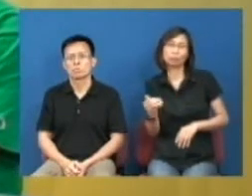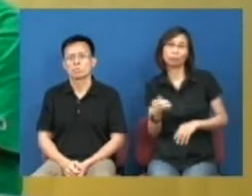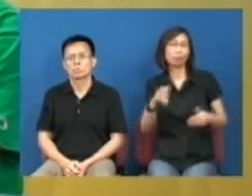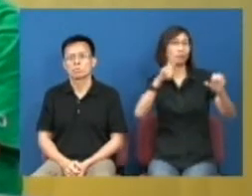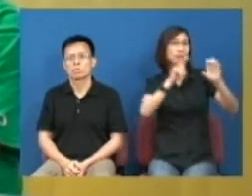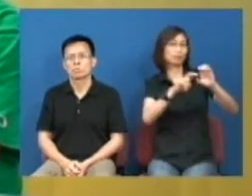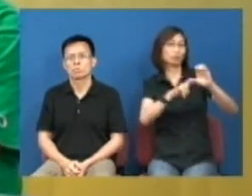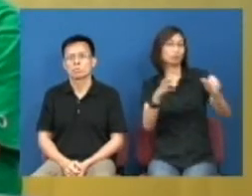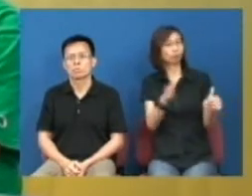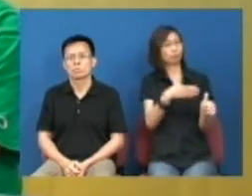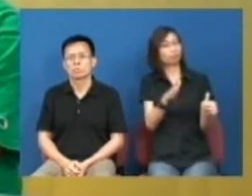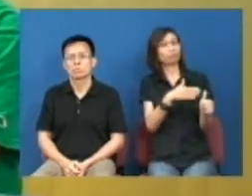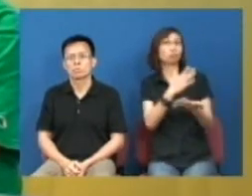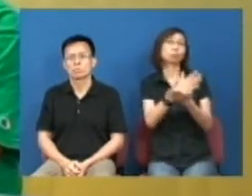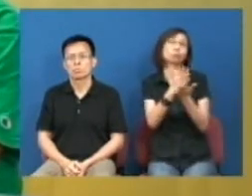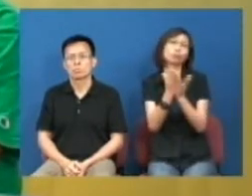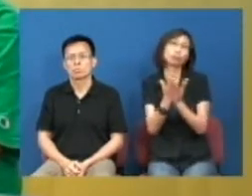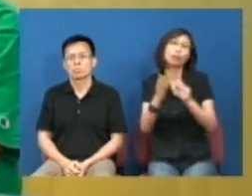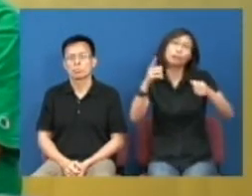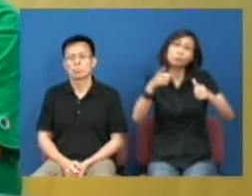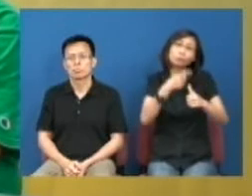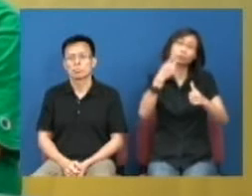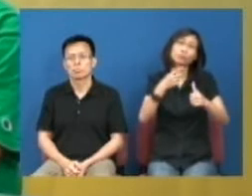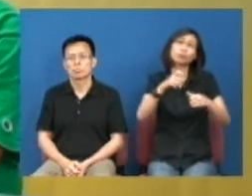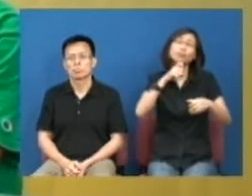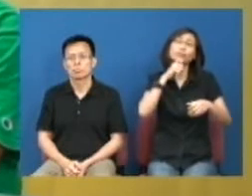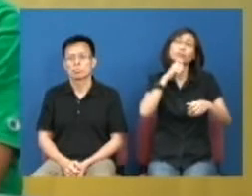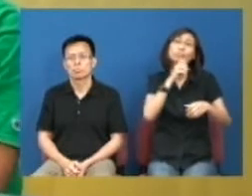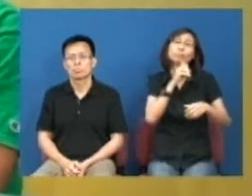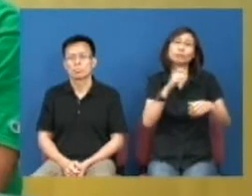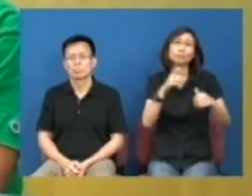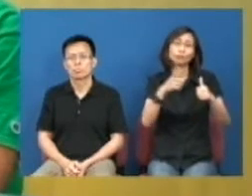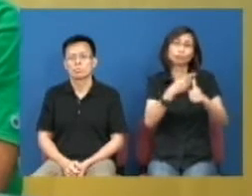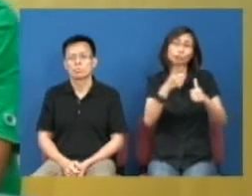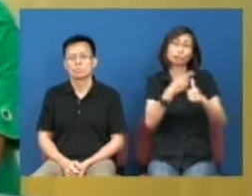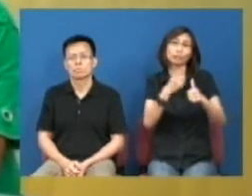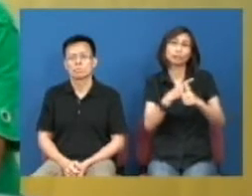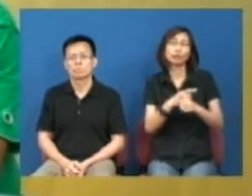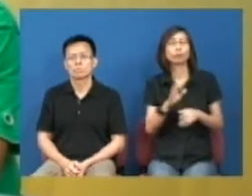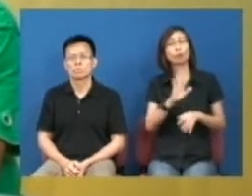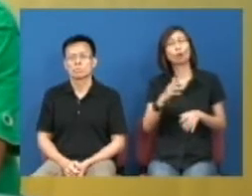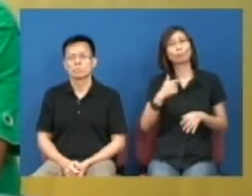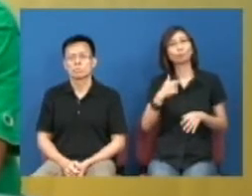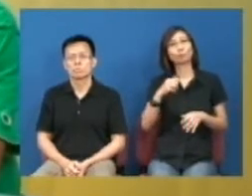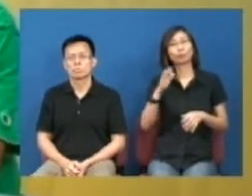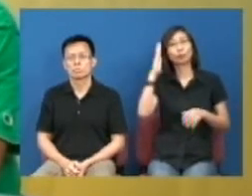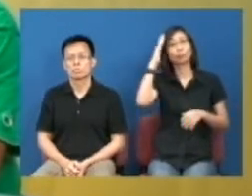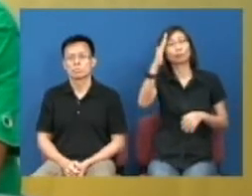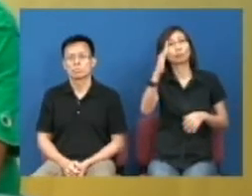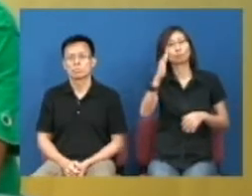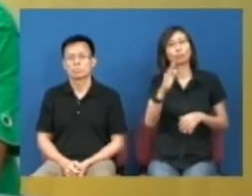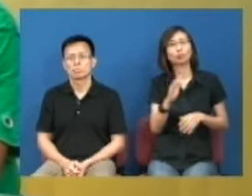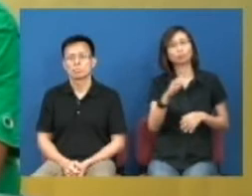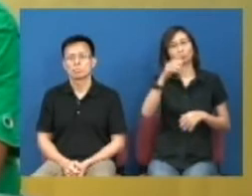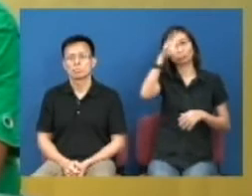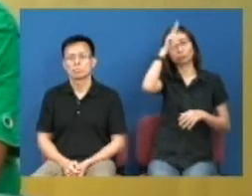咁樣，咁第一你又究竟有冇釐清翻？即係當然，其實我唔期望政府官員對歷史好認識啦，即係